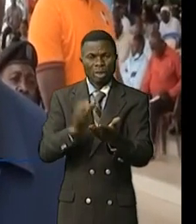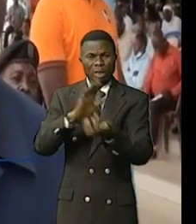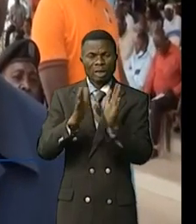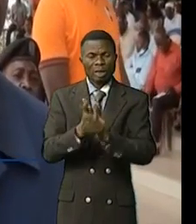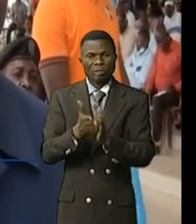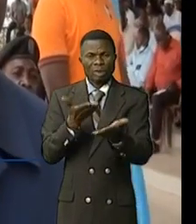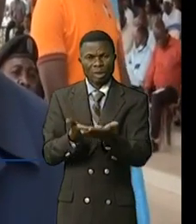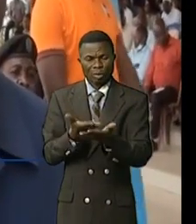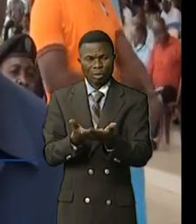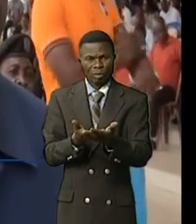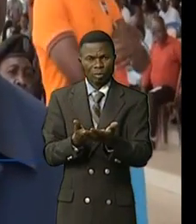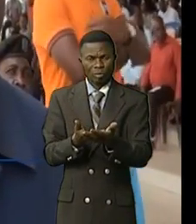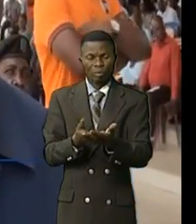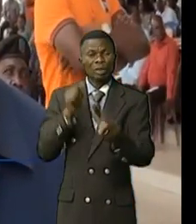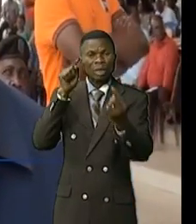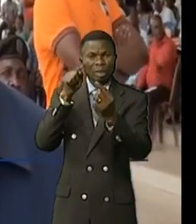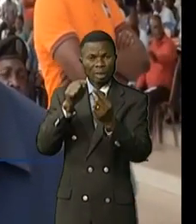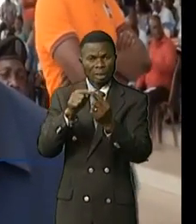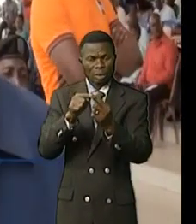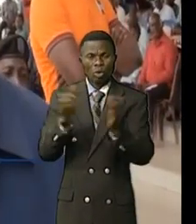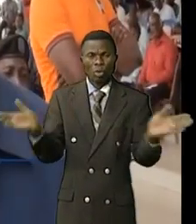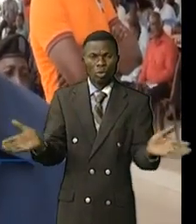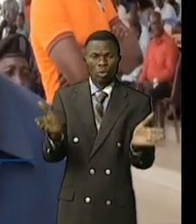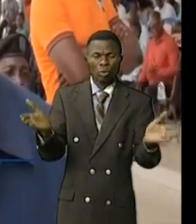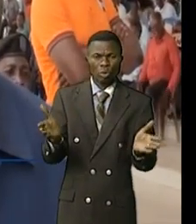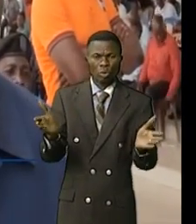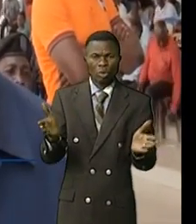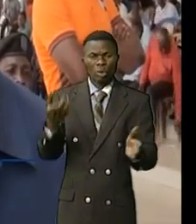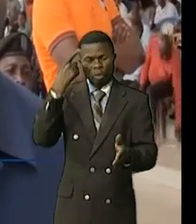d'une part un motif de stimulation vous amenant à faire encore mieux.